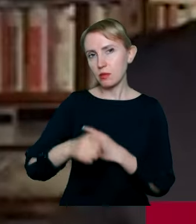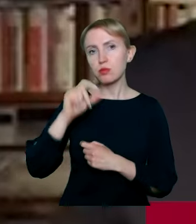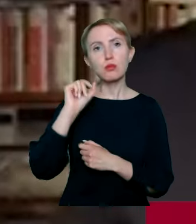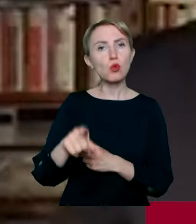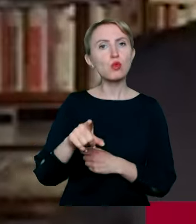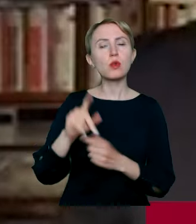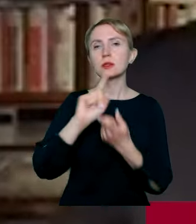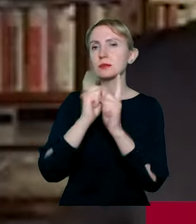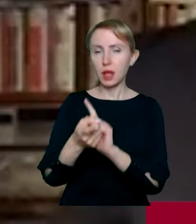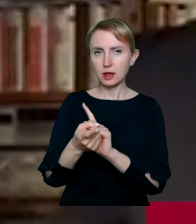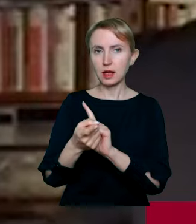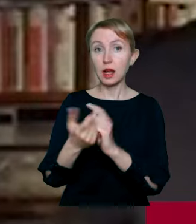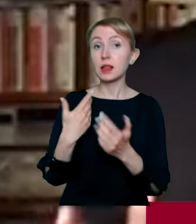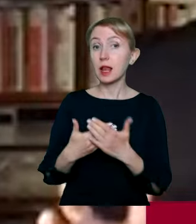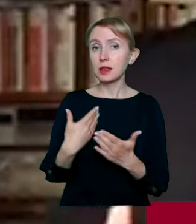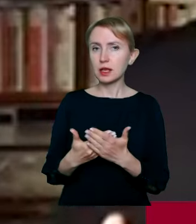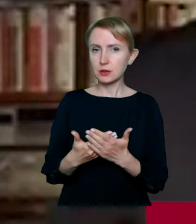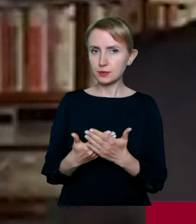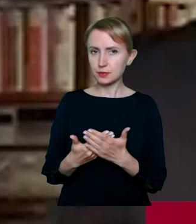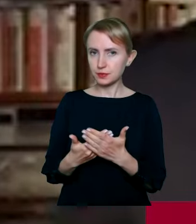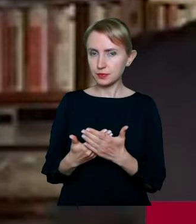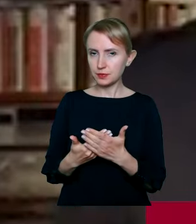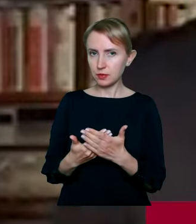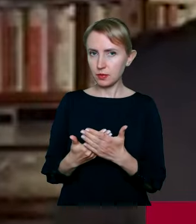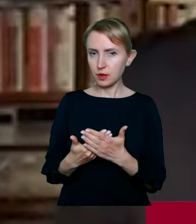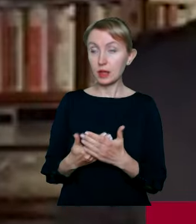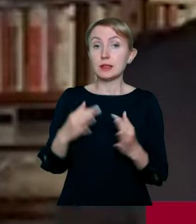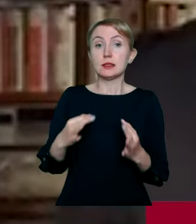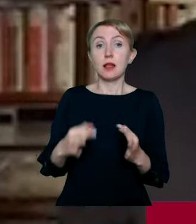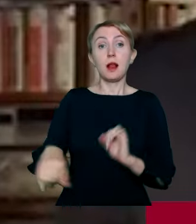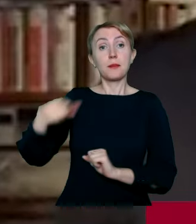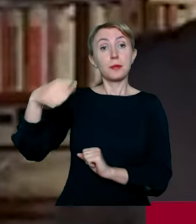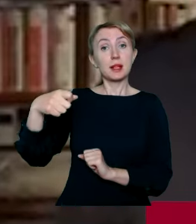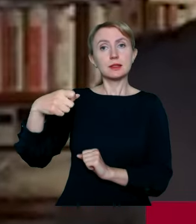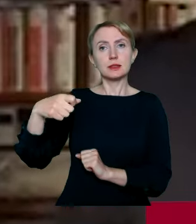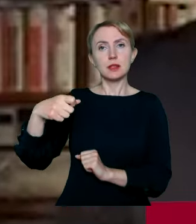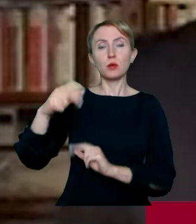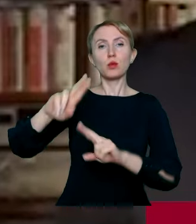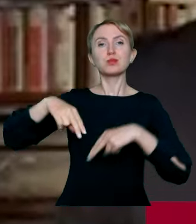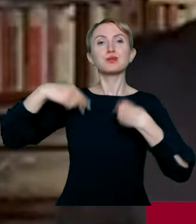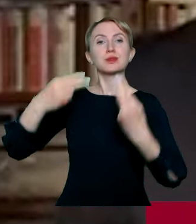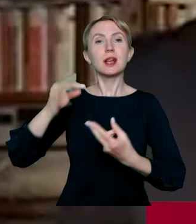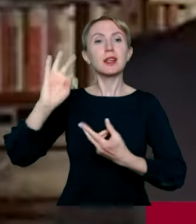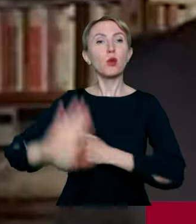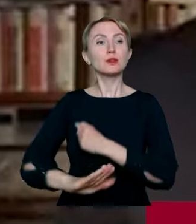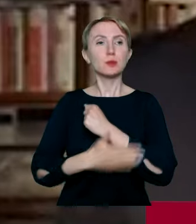totalna zmiana, dlatego że no, urzędujący prezydent, który nawiasem mówiąc przekazał swoje